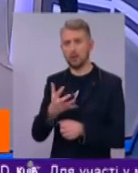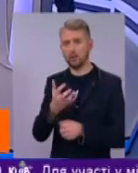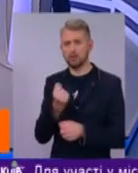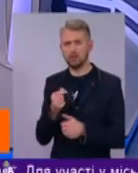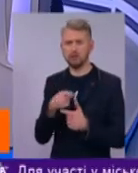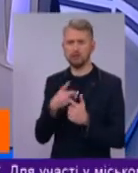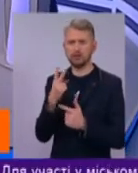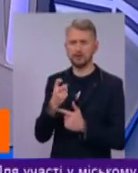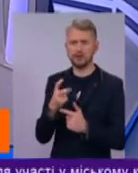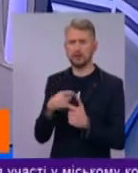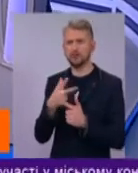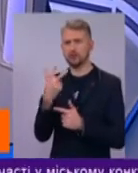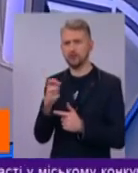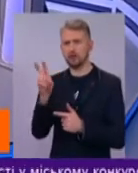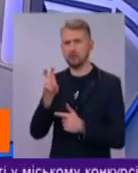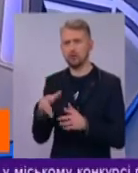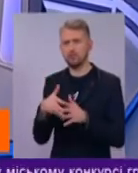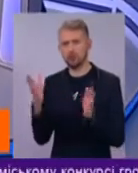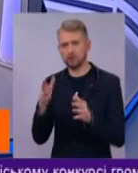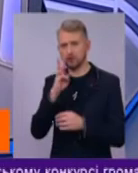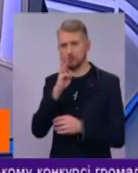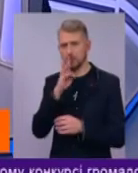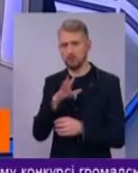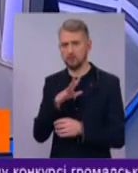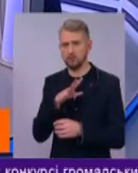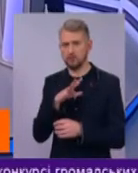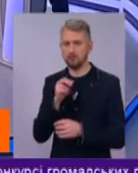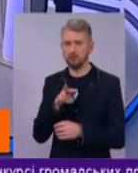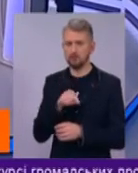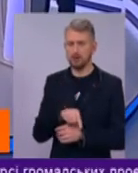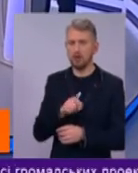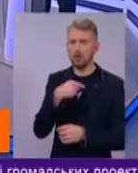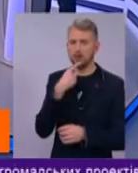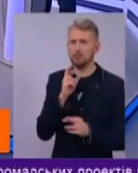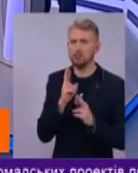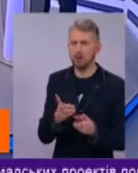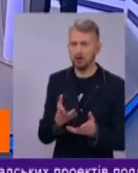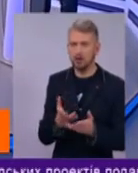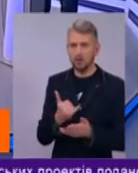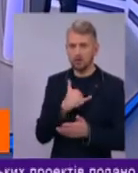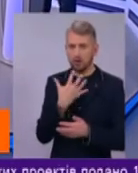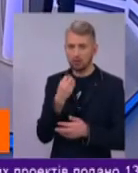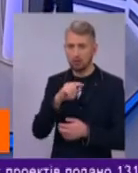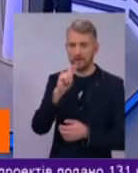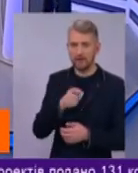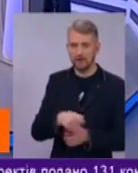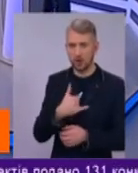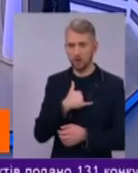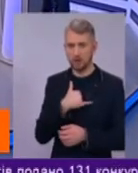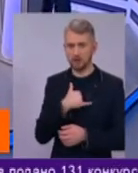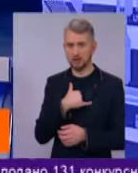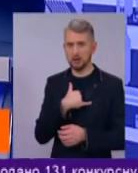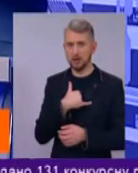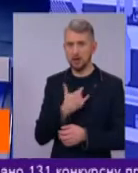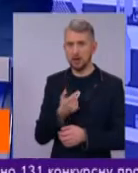то на 200, чи на 300 доларів більшу заробітну платню. І він каже, ну як це так? У нас ще й війна,